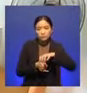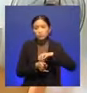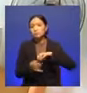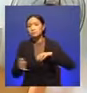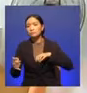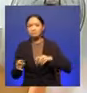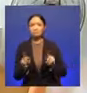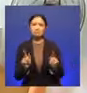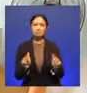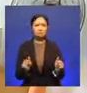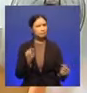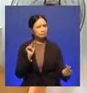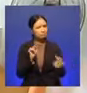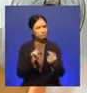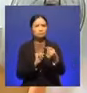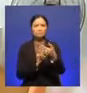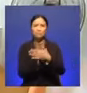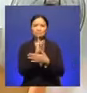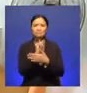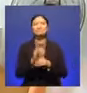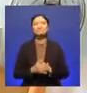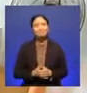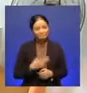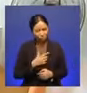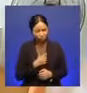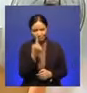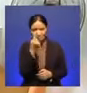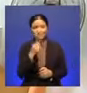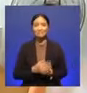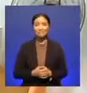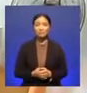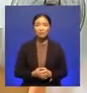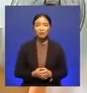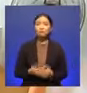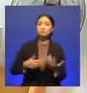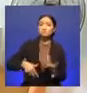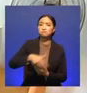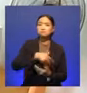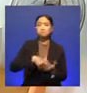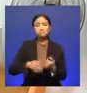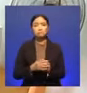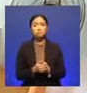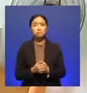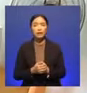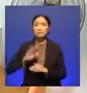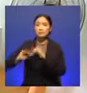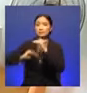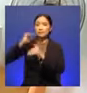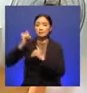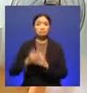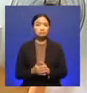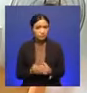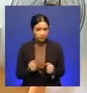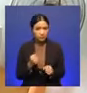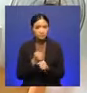าเป็นทิศทางที่เหมาะสมและถูกต้องนะครับผมชอบอีกตัวนึงคือเรื่อง community based development นะครับมันมีการพย